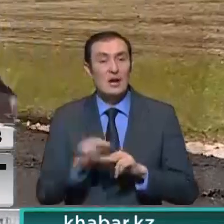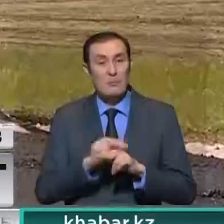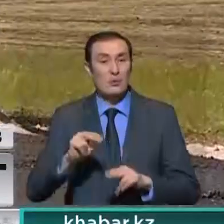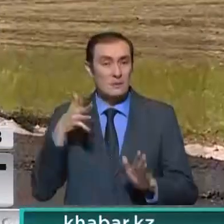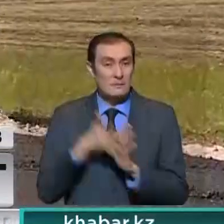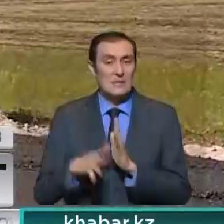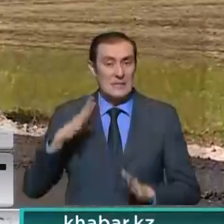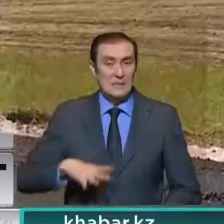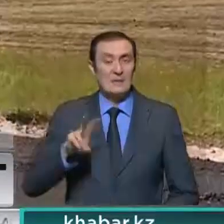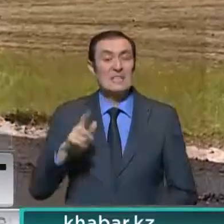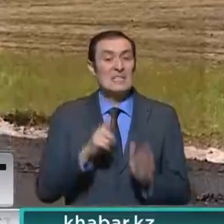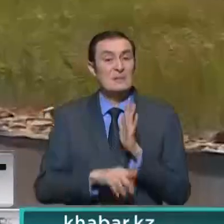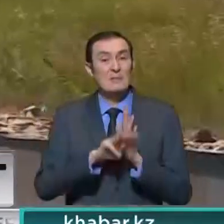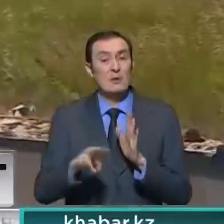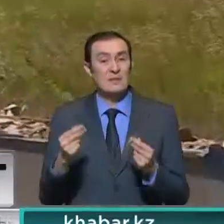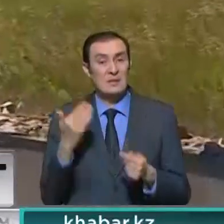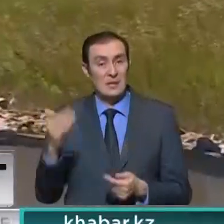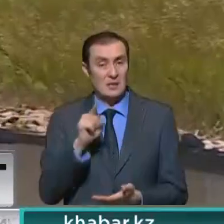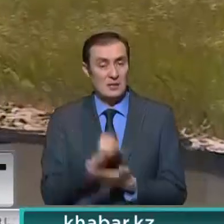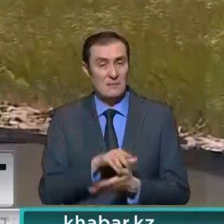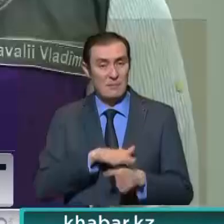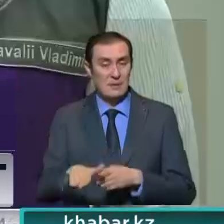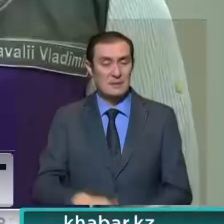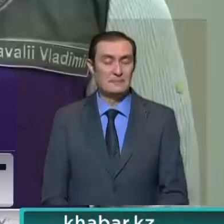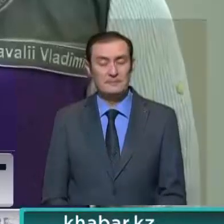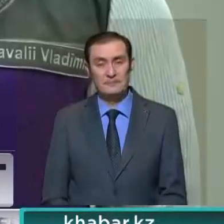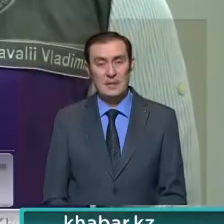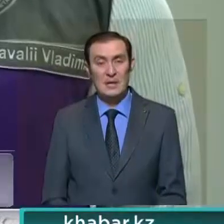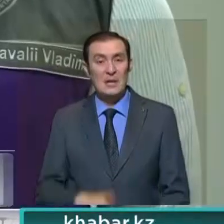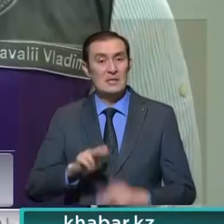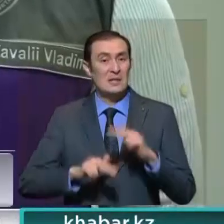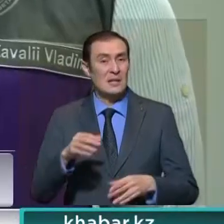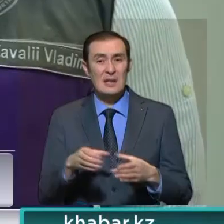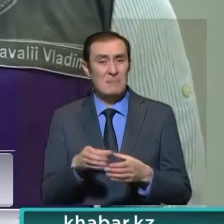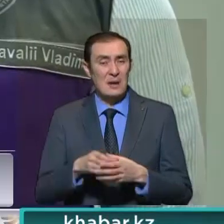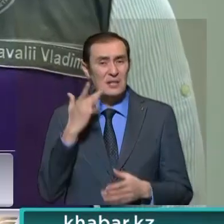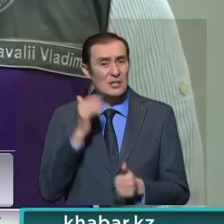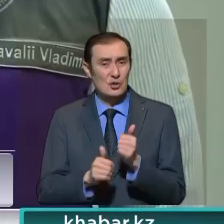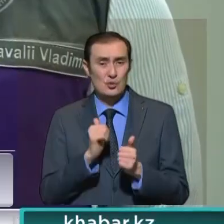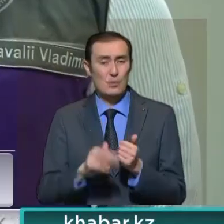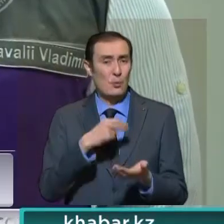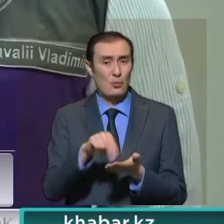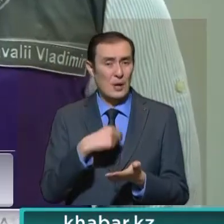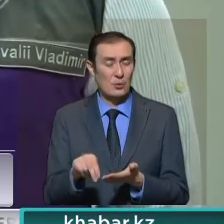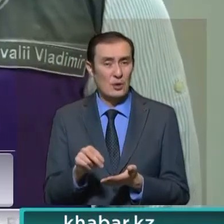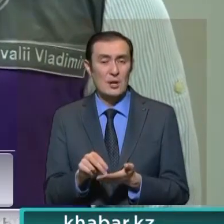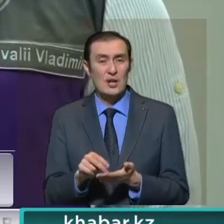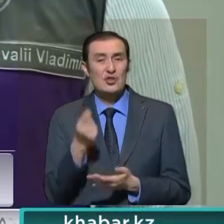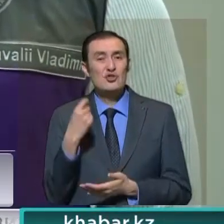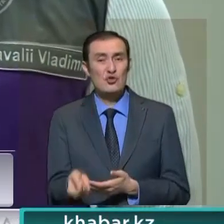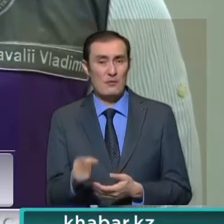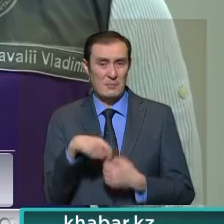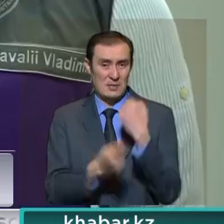им обойдется в 270 миллионов тенге подрядчики зачастую бывают закупают более